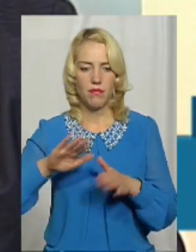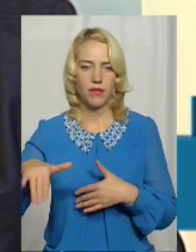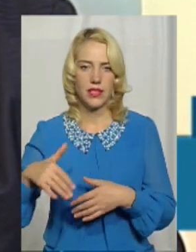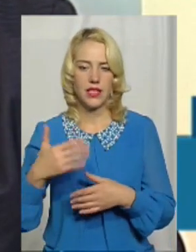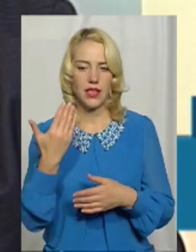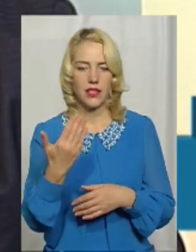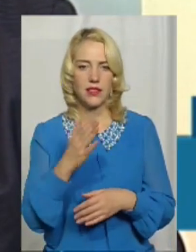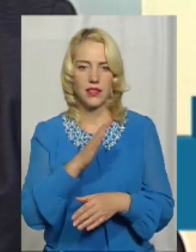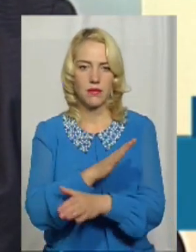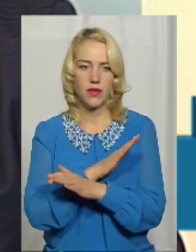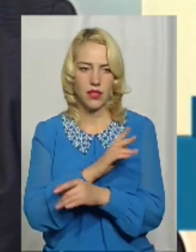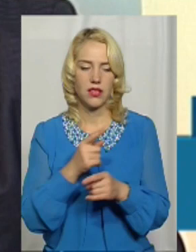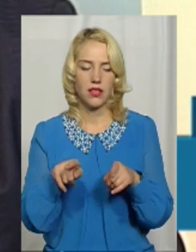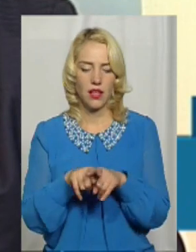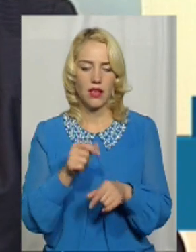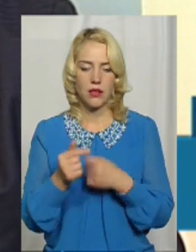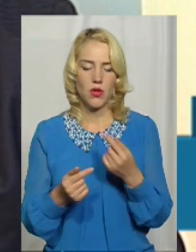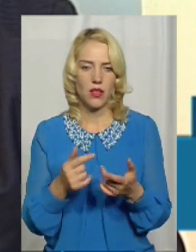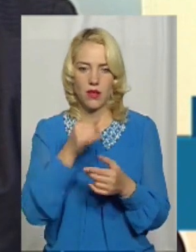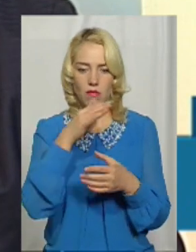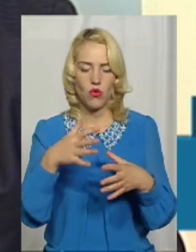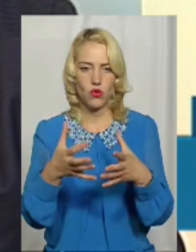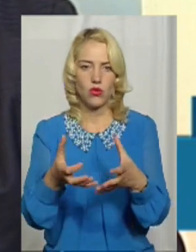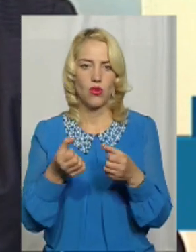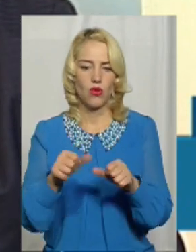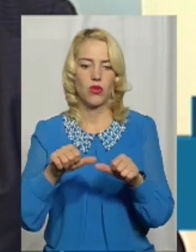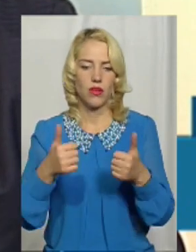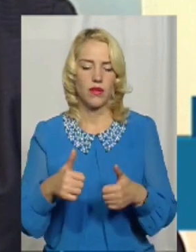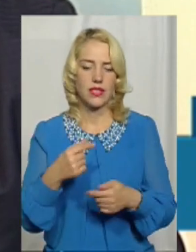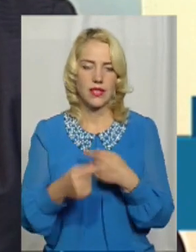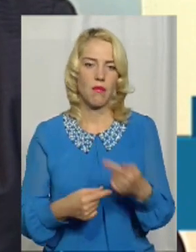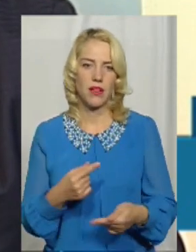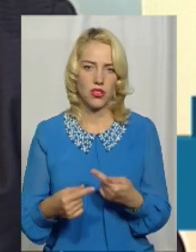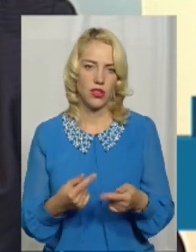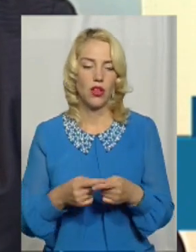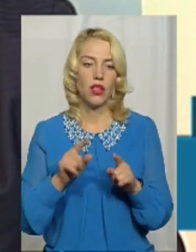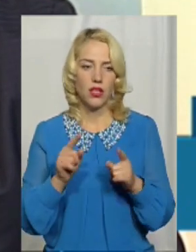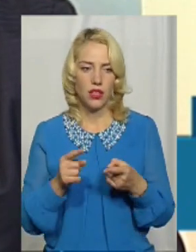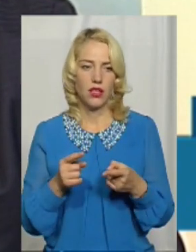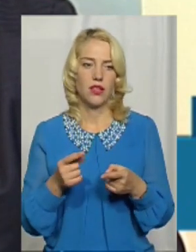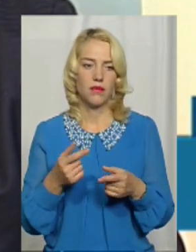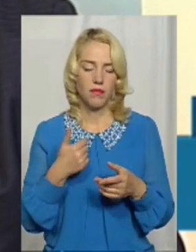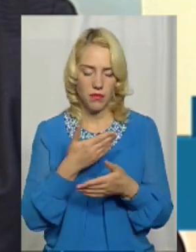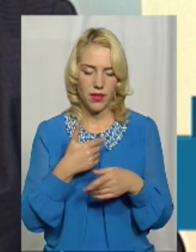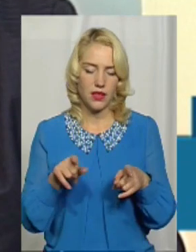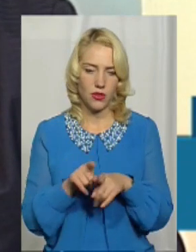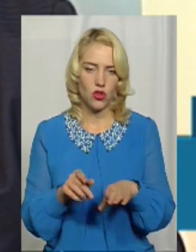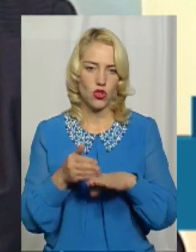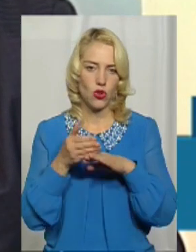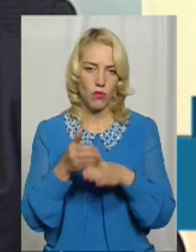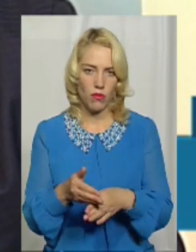смерті, от, і через те спадкоємці не можуть оформити спадкові права. Тому ми теж